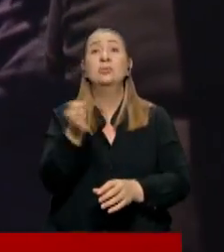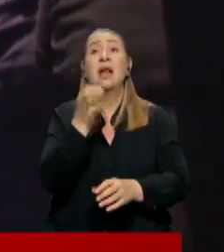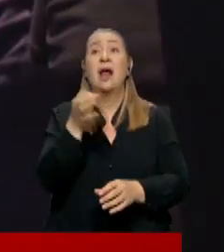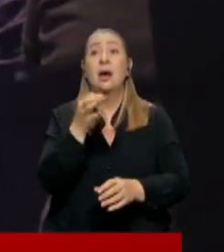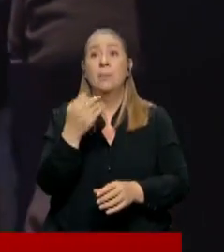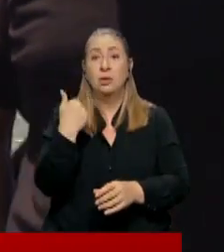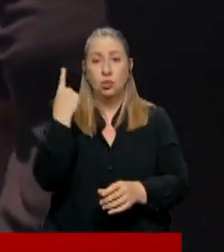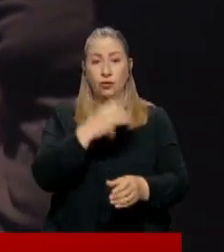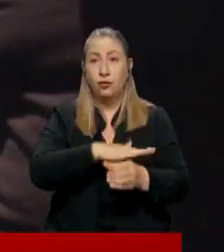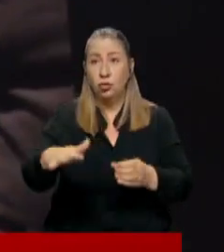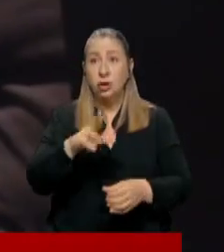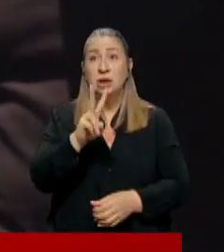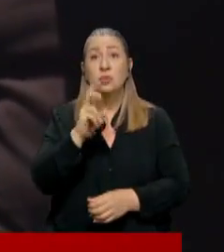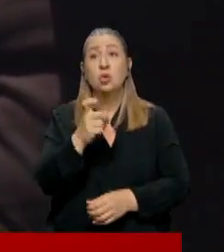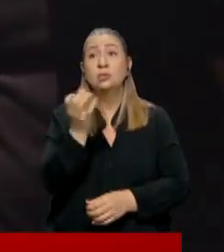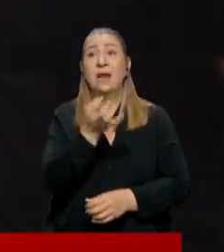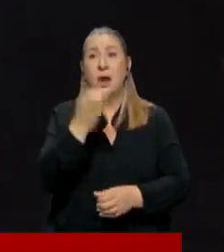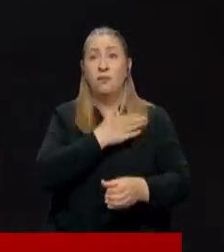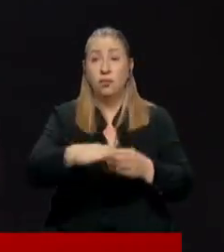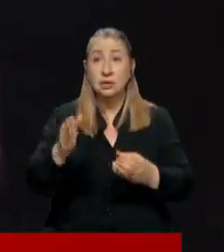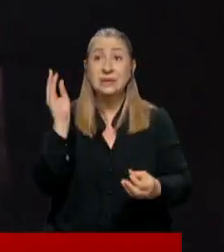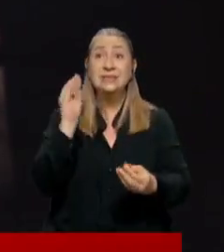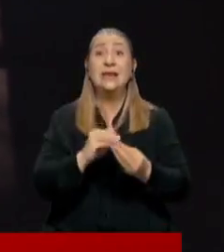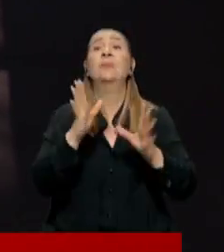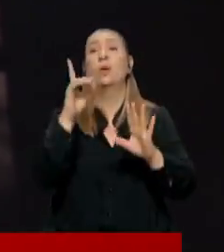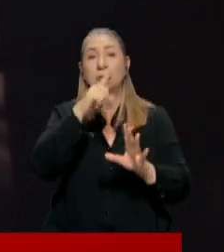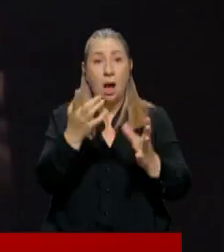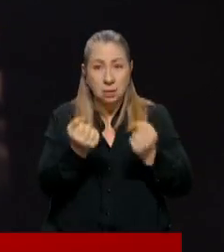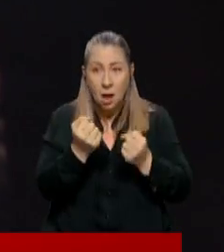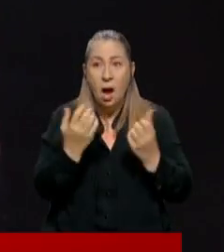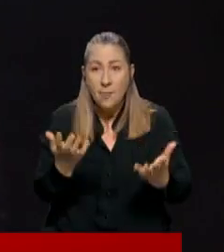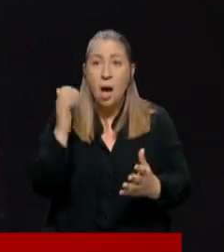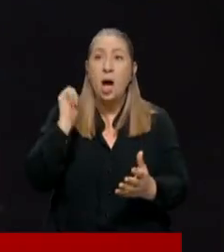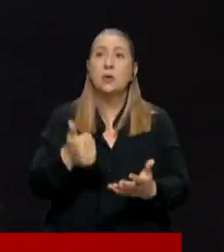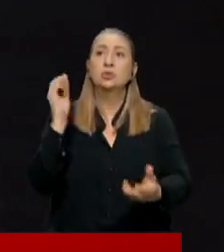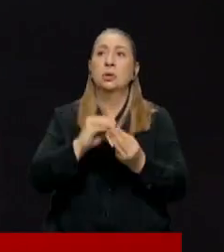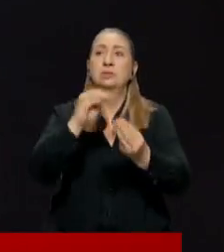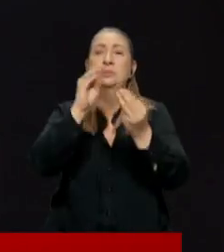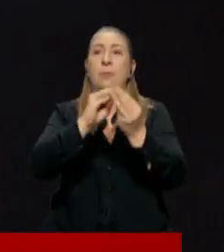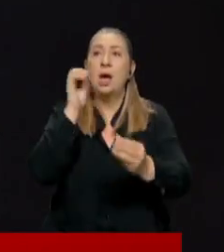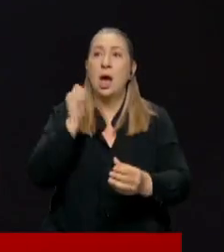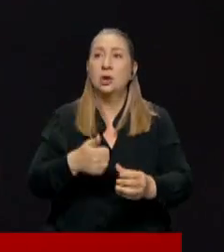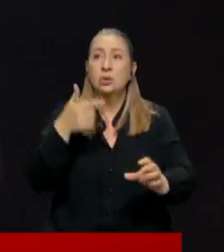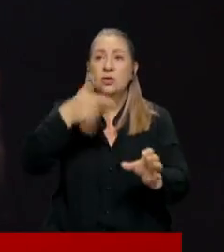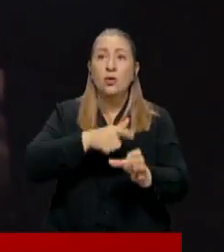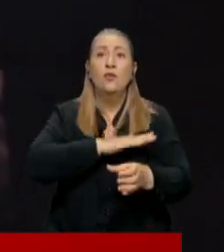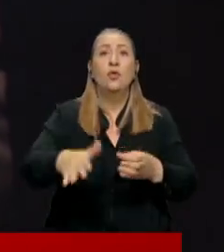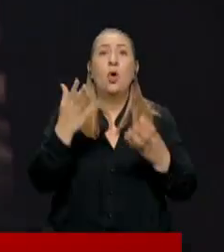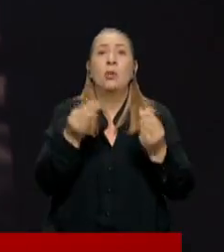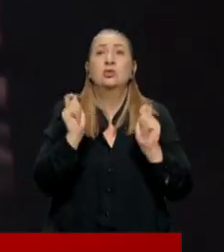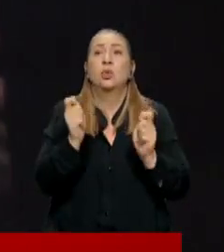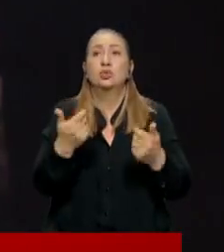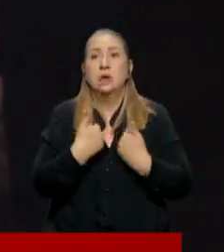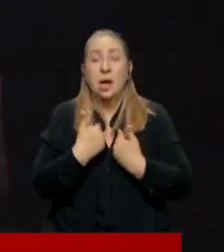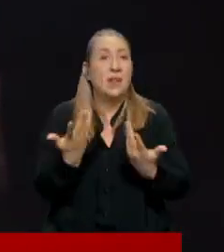doluyor. Ben dün doldurdum, 29 milyara doldurdum. Zam gelmesin diye aldık işte ama her gün zam geldiği için her gün depomuzu dolu tutmak zorunda